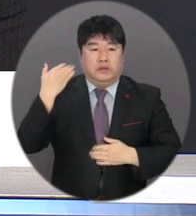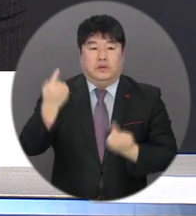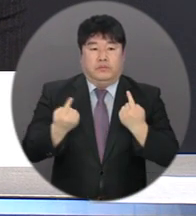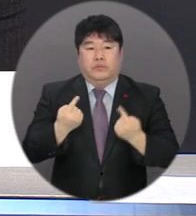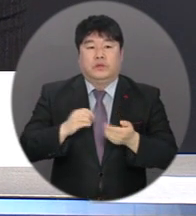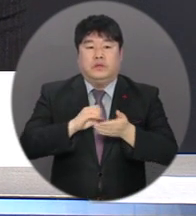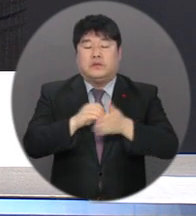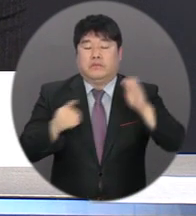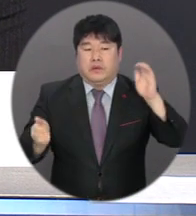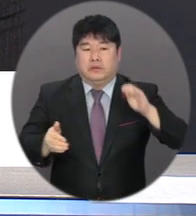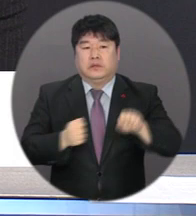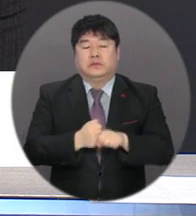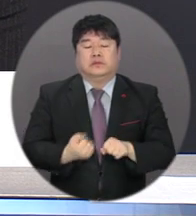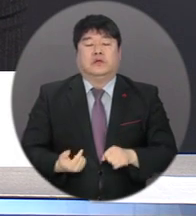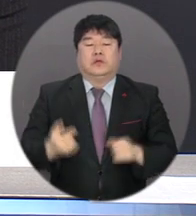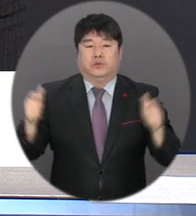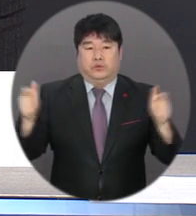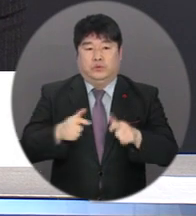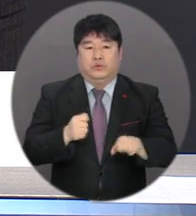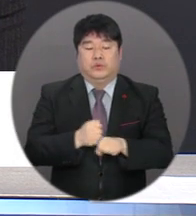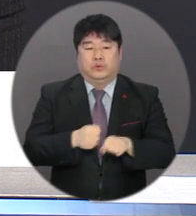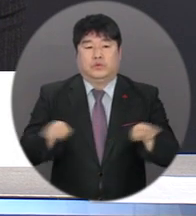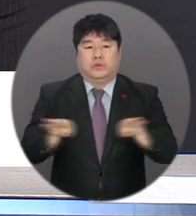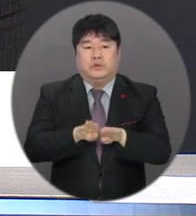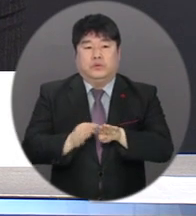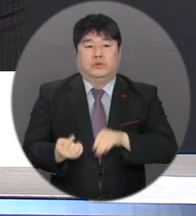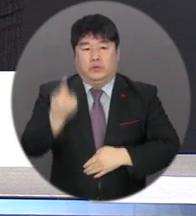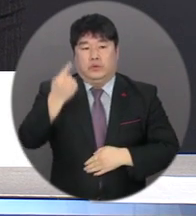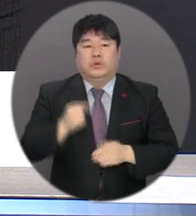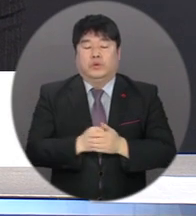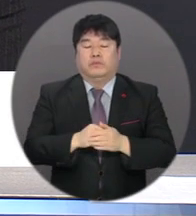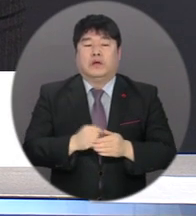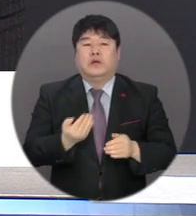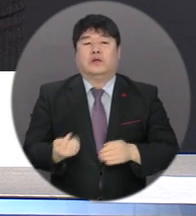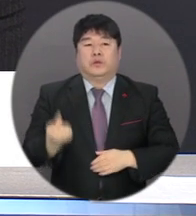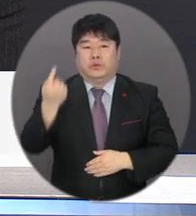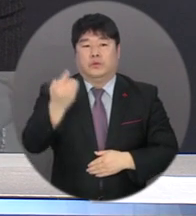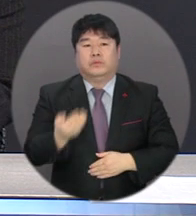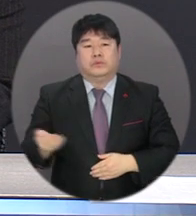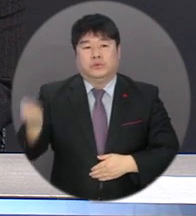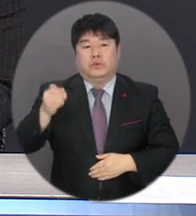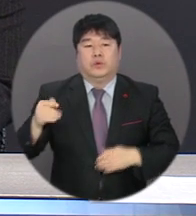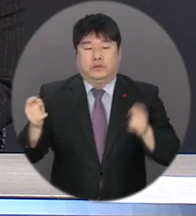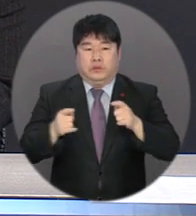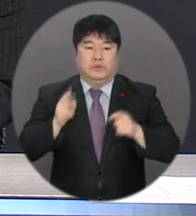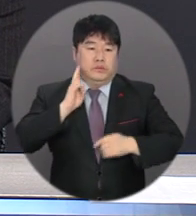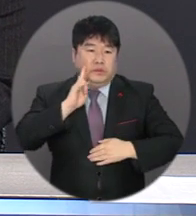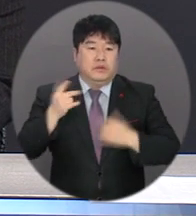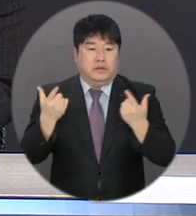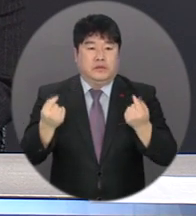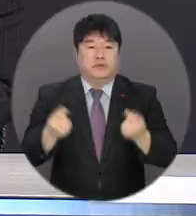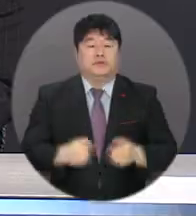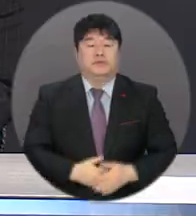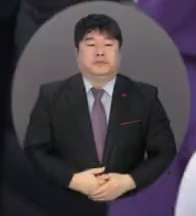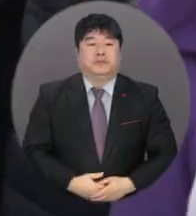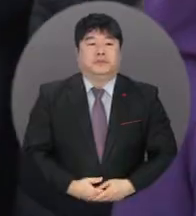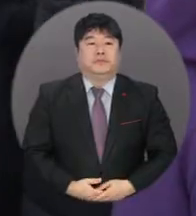줄고 결시율도 높아져 상위권 다툼이 치열해질 것으로 예상됩니다. 송정근 기자의 보도입니다.